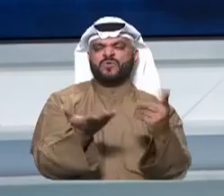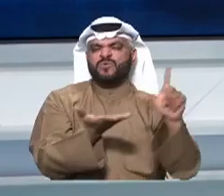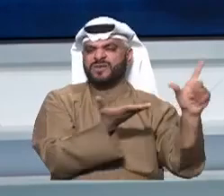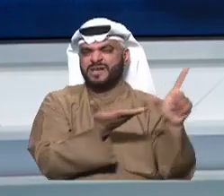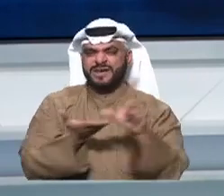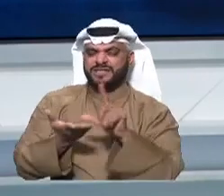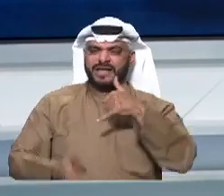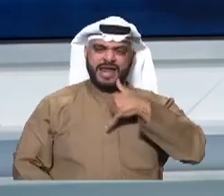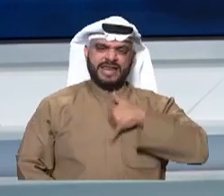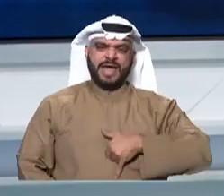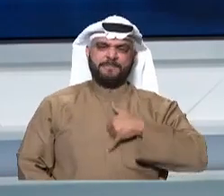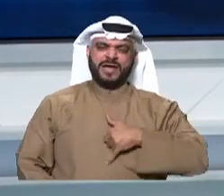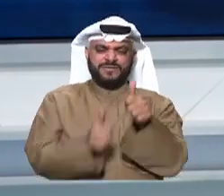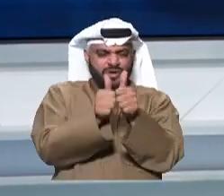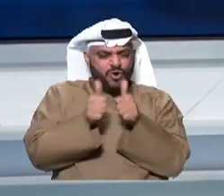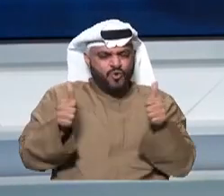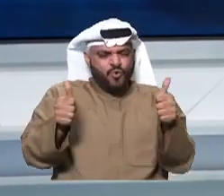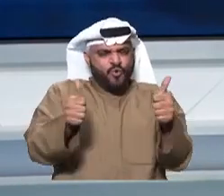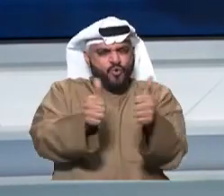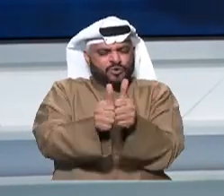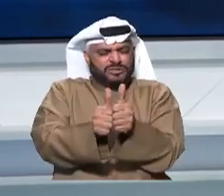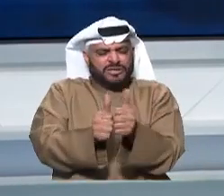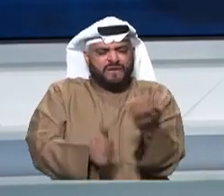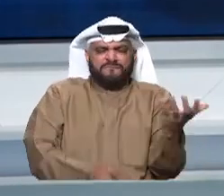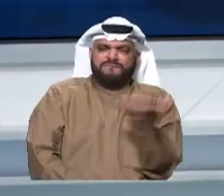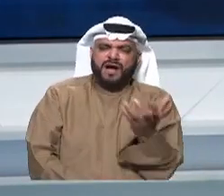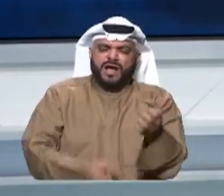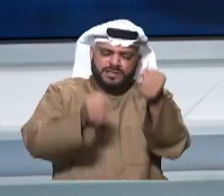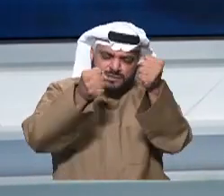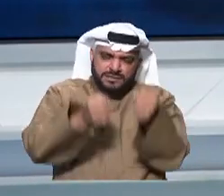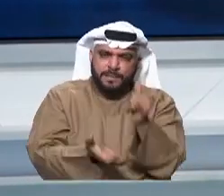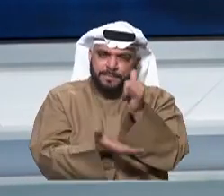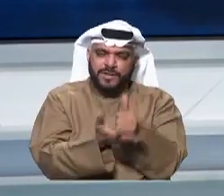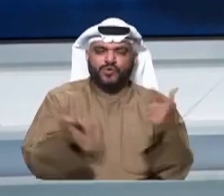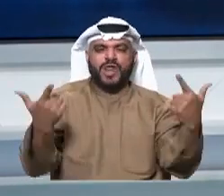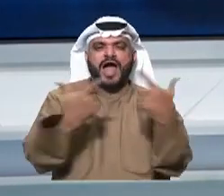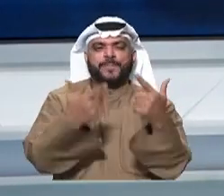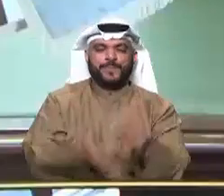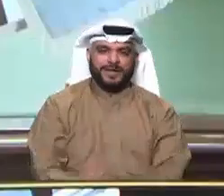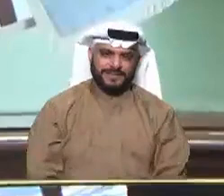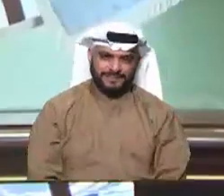المعيشية للأسر النازحة في عدد من المدن اليمنية.